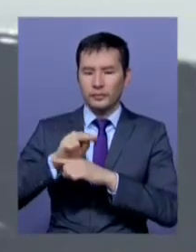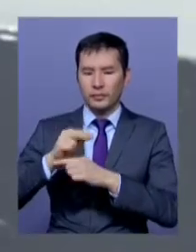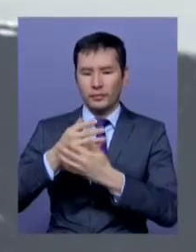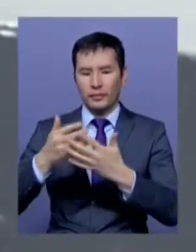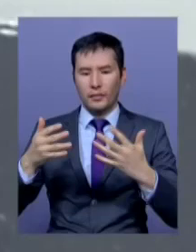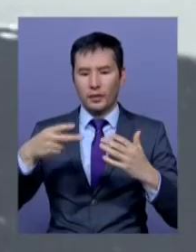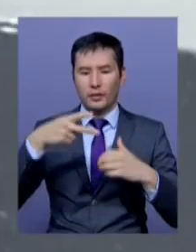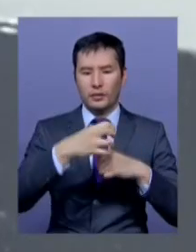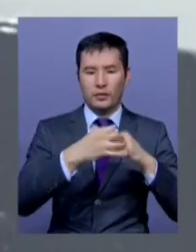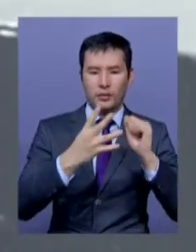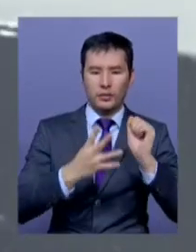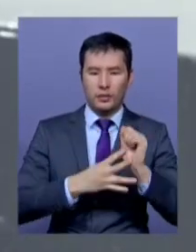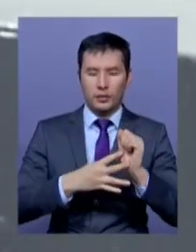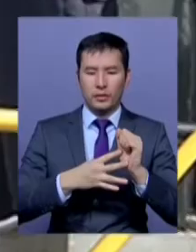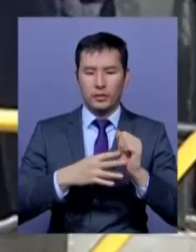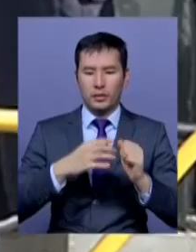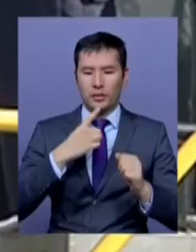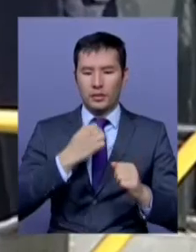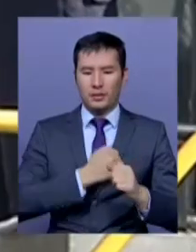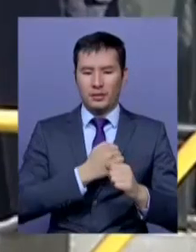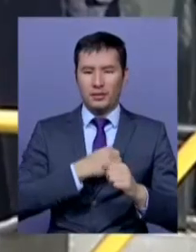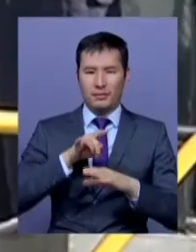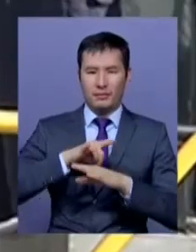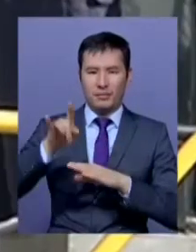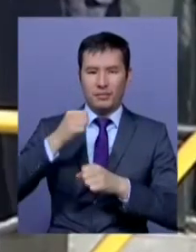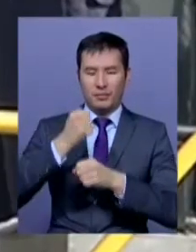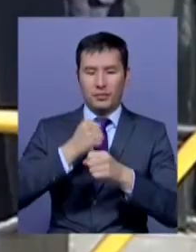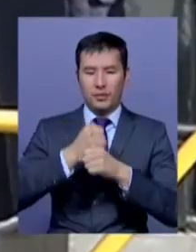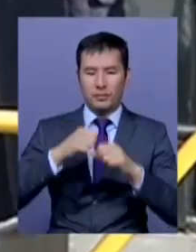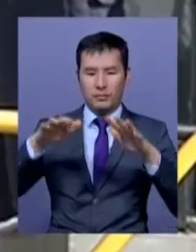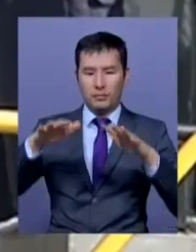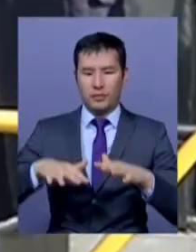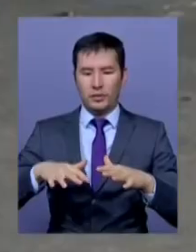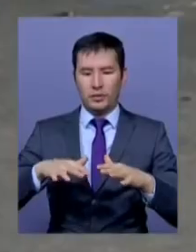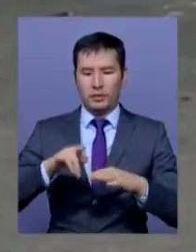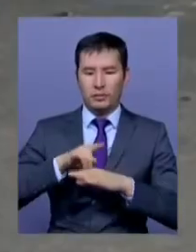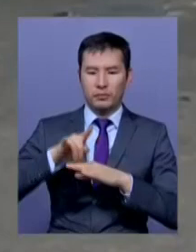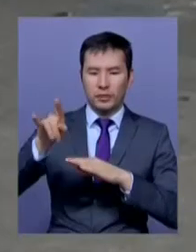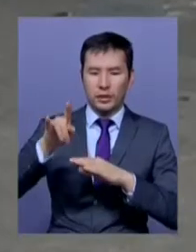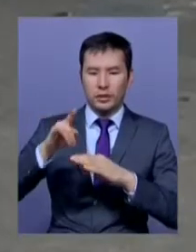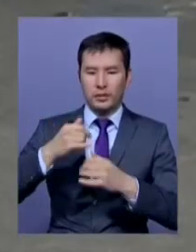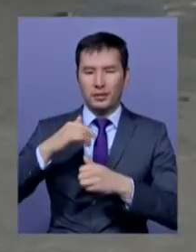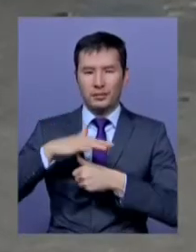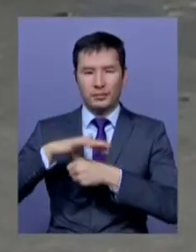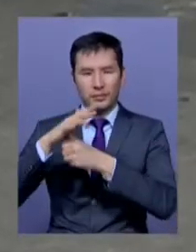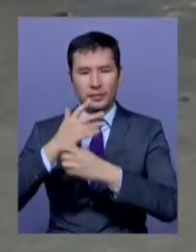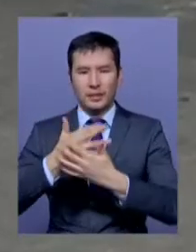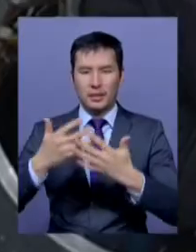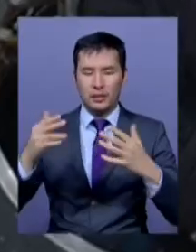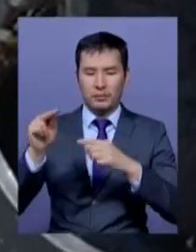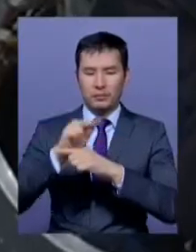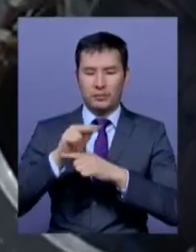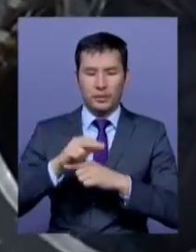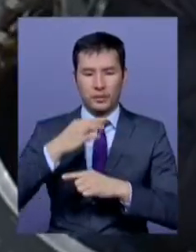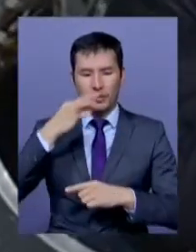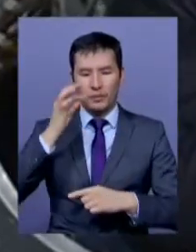2019 жылы авиацияның өндірістік фронтындағы цехының базасында ұшу аппараттарына қызмет көрсету және жөндеу бойынша